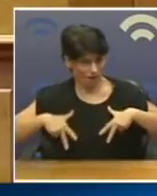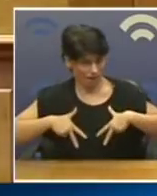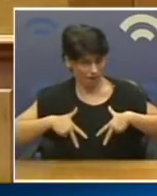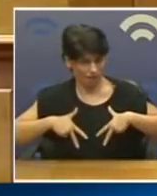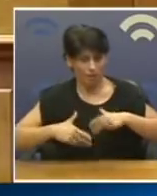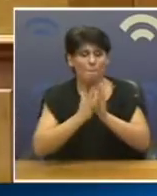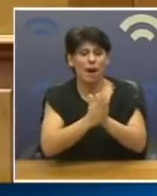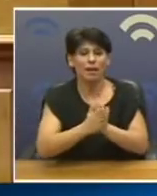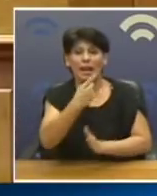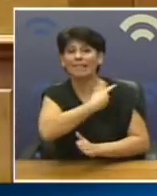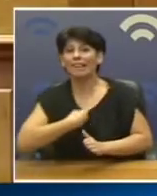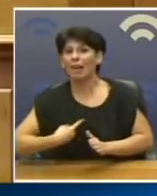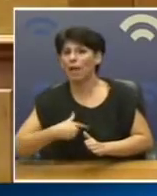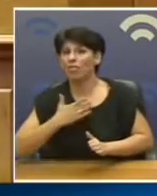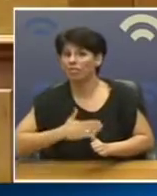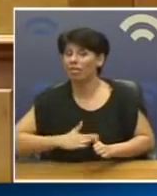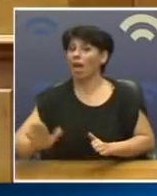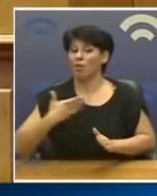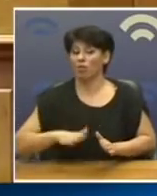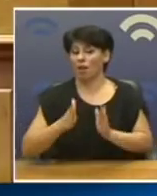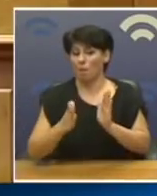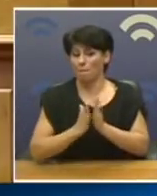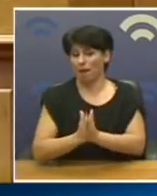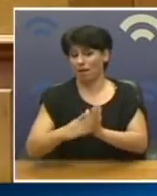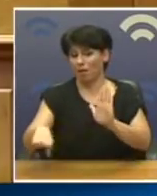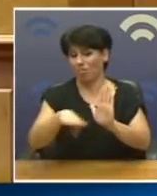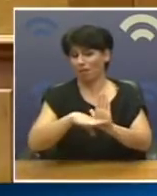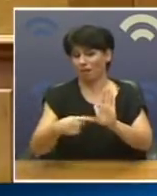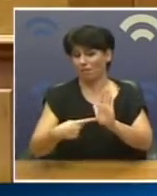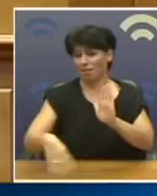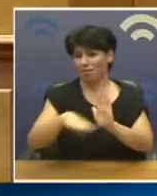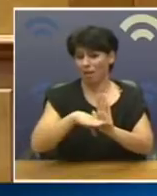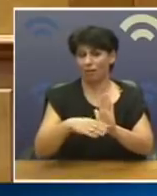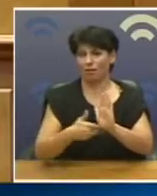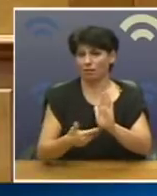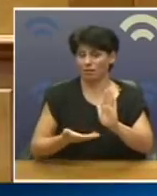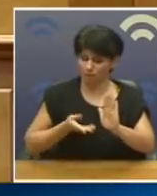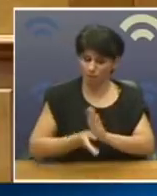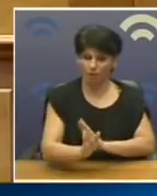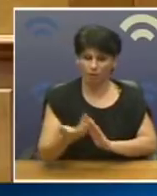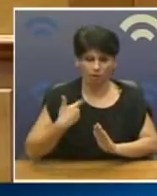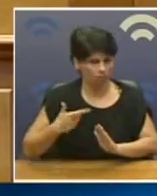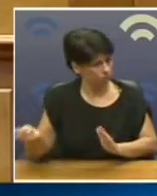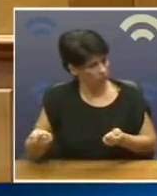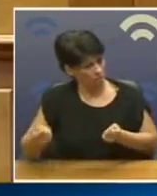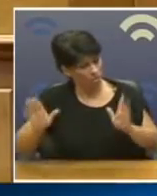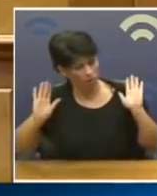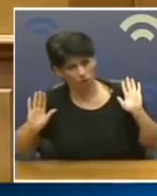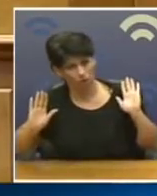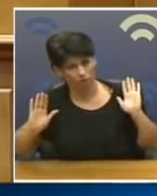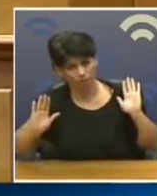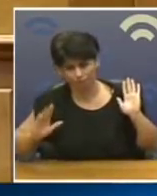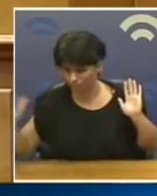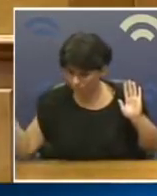4 χρόνια, αλλά εμείς δεν υλοποιήσαμε αυτό το αίτημα. Με το που αναλάβατε τη διακυβέρνηση, ήρθατε με χέρια και με πόδια